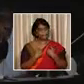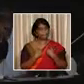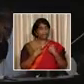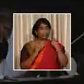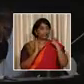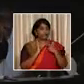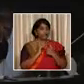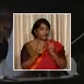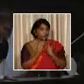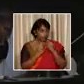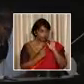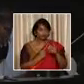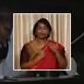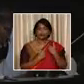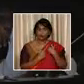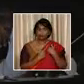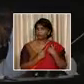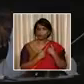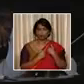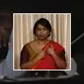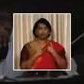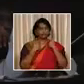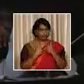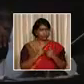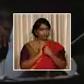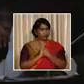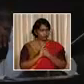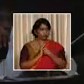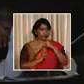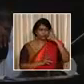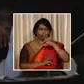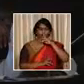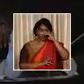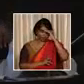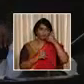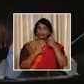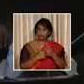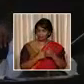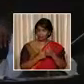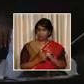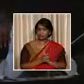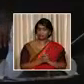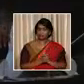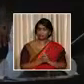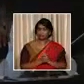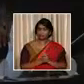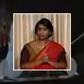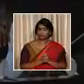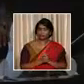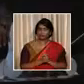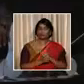இது என்ன நீதியாக இருக்கும்? இது ஒரு நியாயமான நீதியாக வருமா? ஆகவே தயவுசெய்து கௌரவ பிரதி சபாநாயகர் அவர்களே, நான் ஒன்றை